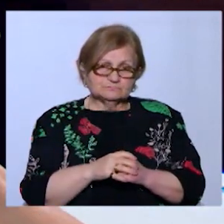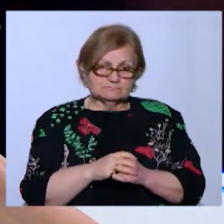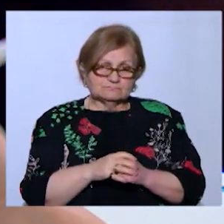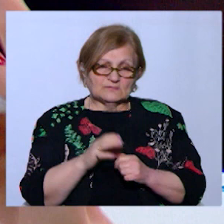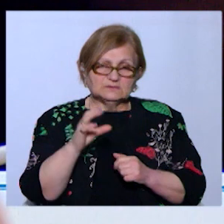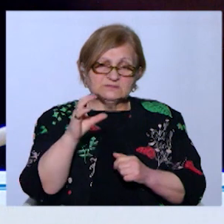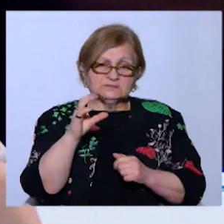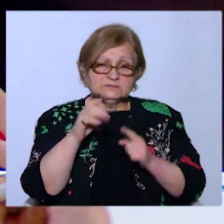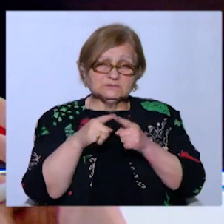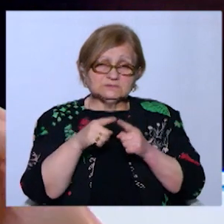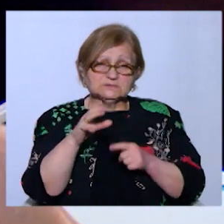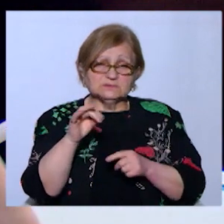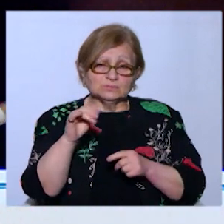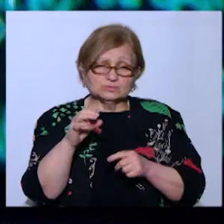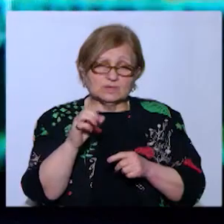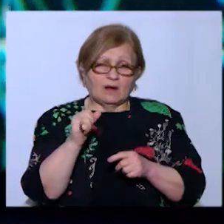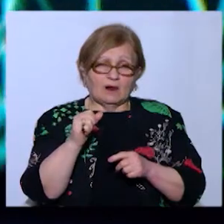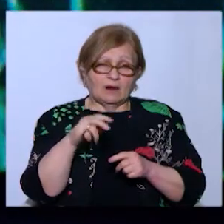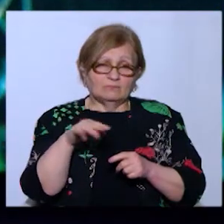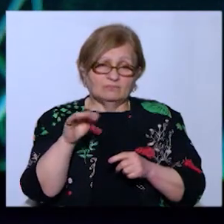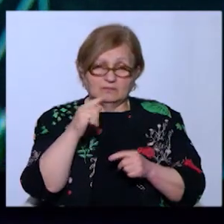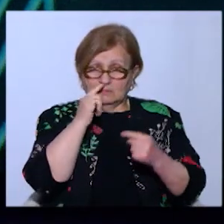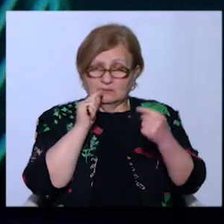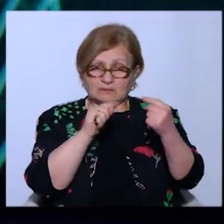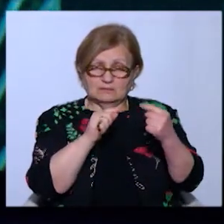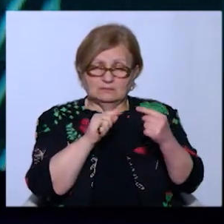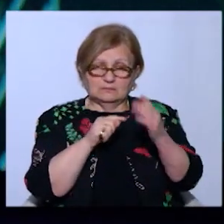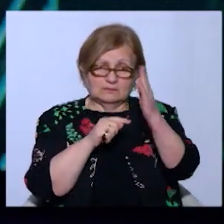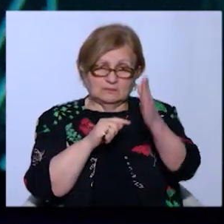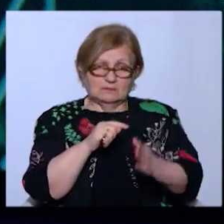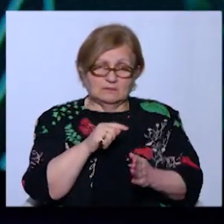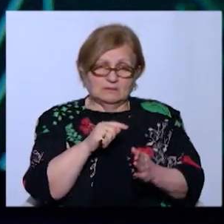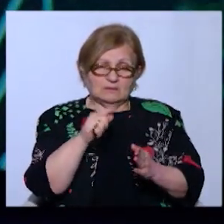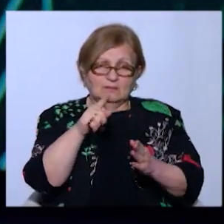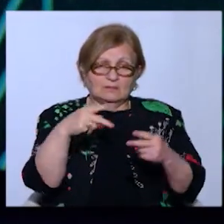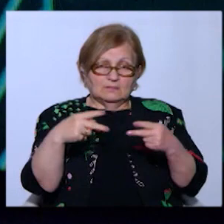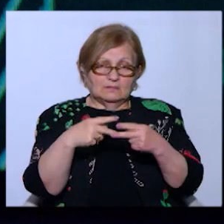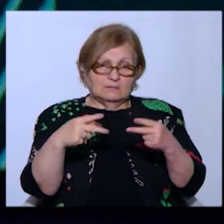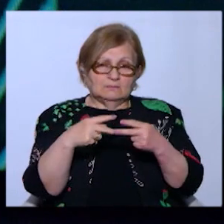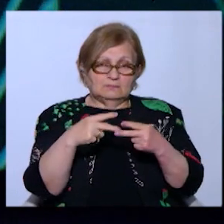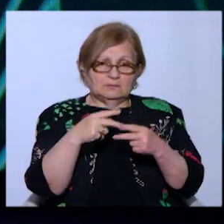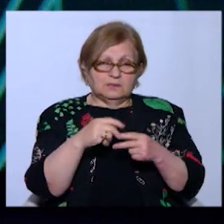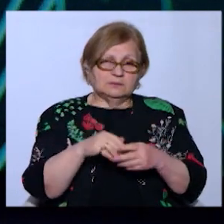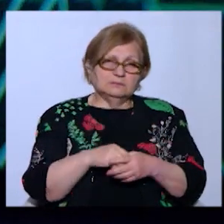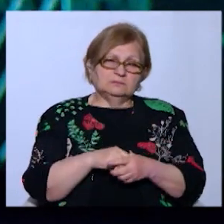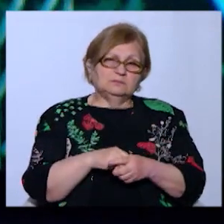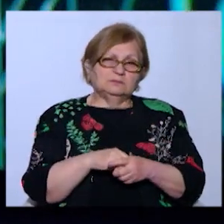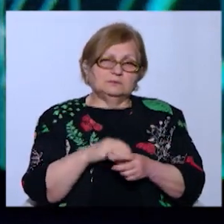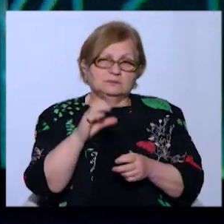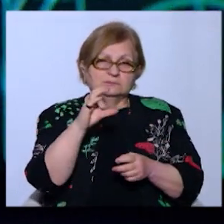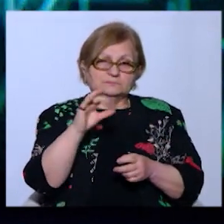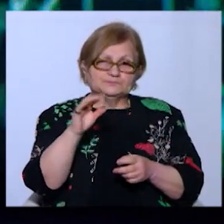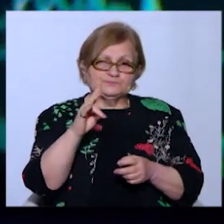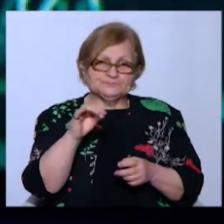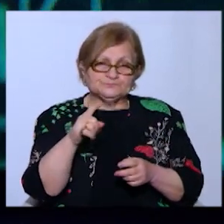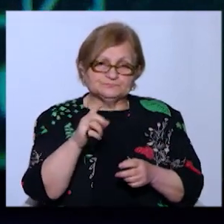Sinus alfa დავარქვათ კუთხის მოპირდაპირე კათეტის ფარდობას ჰიპოტენუსასთან. ანუ სინუსი